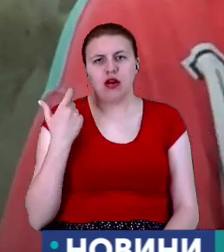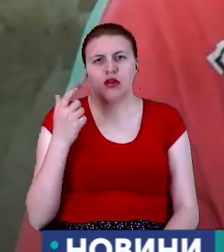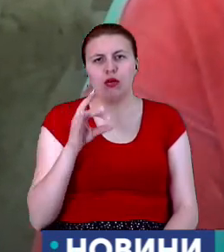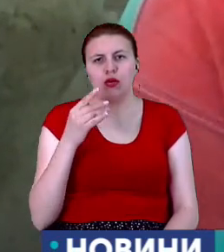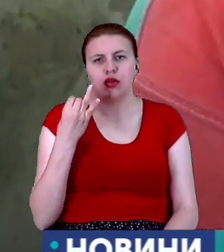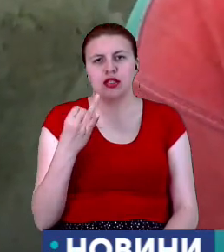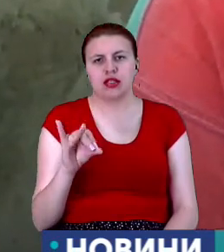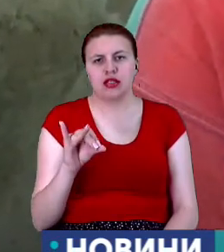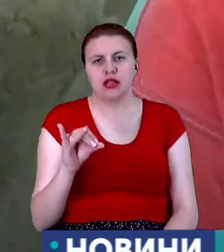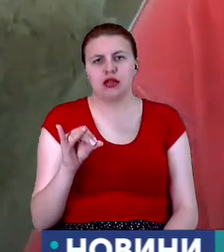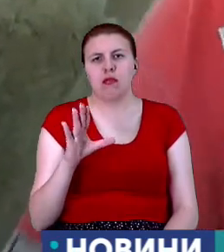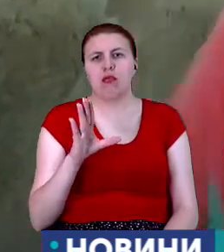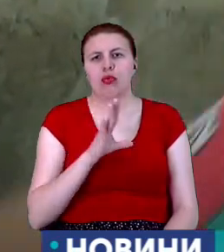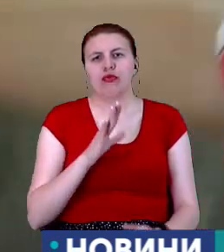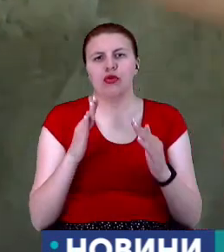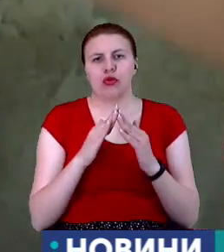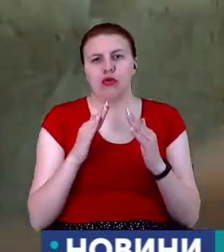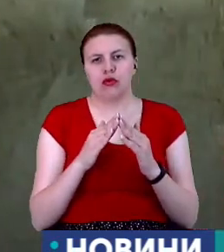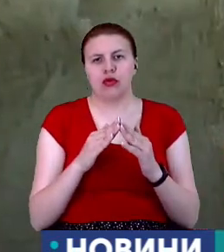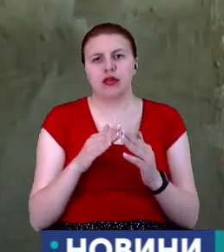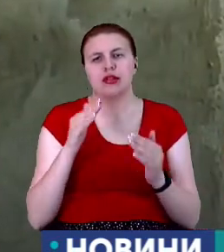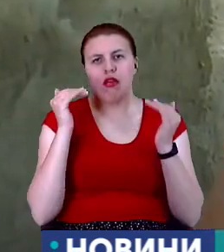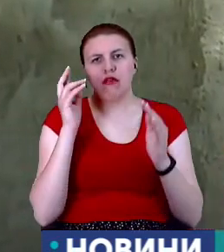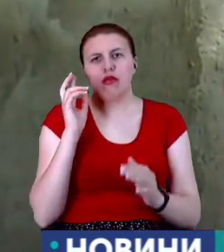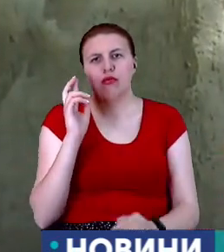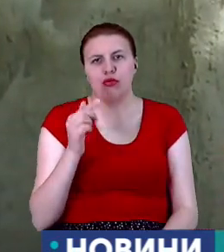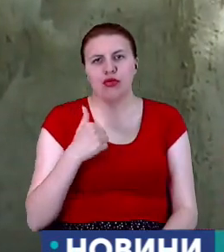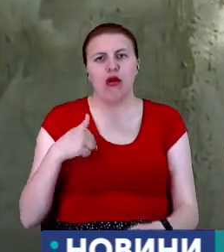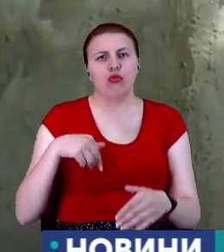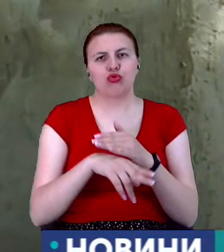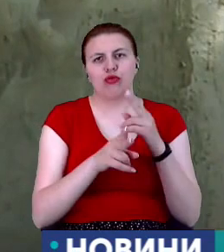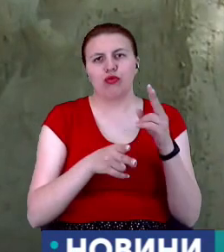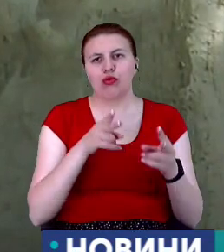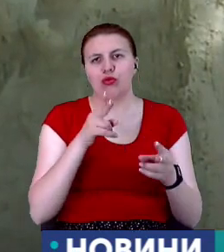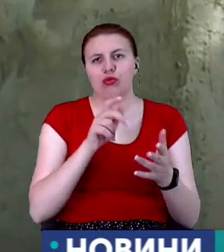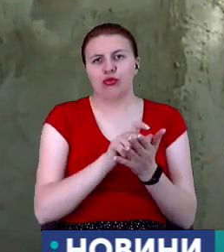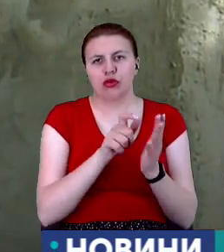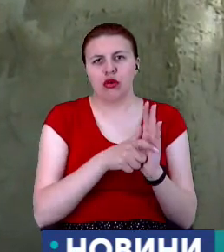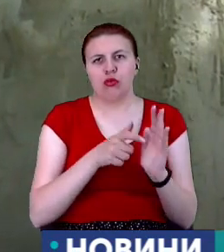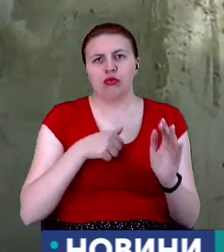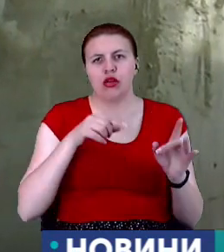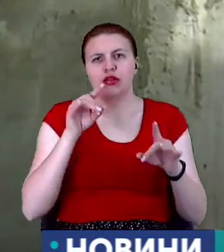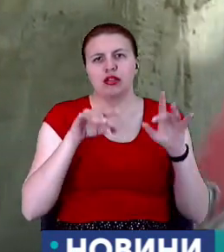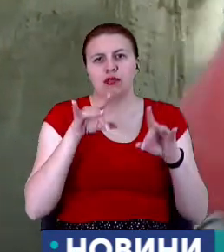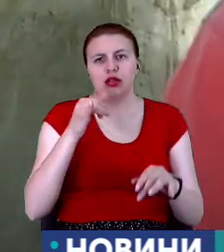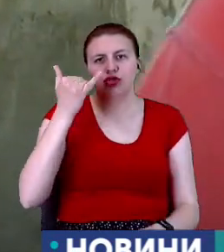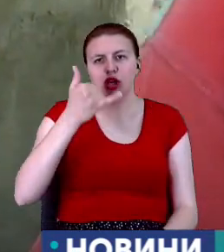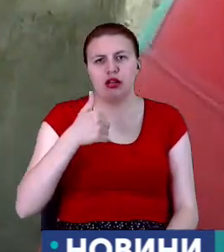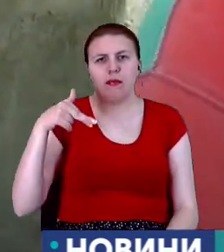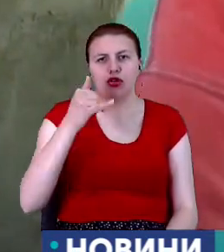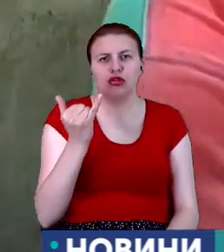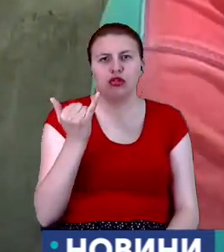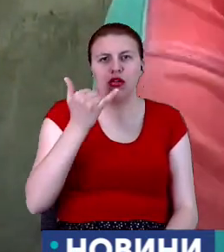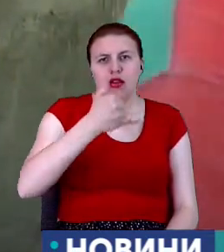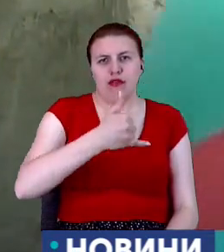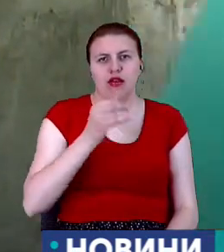був вдома. Слава Богу, я йшов в кухню, у мене закипів чайник. Я пошел чай наливать,